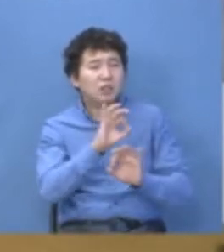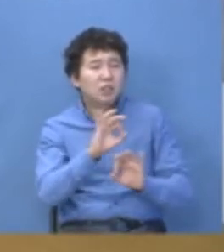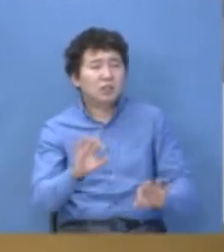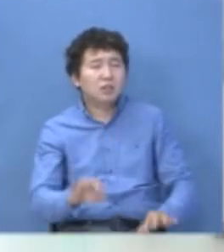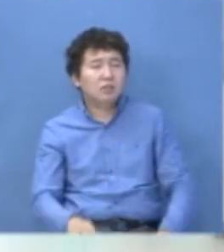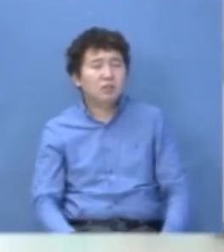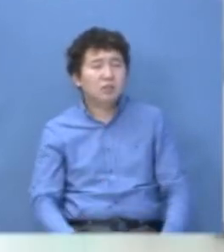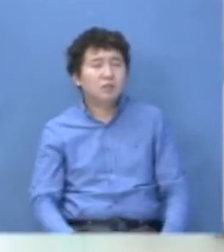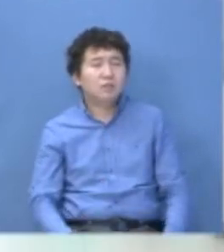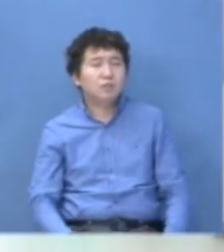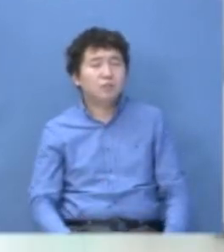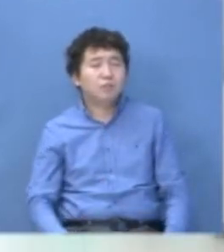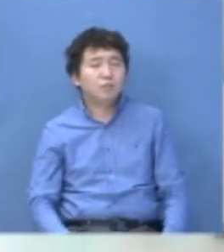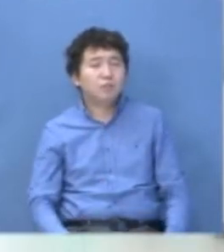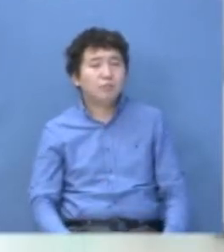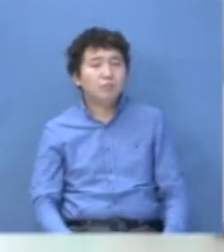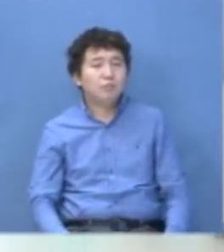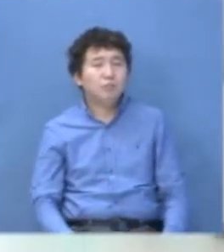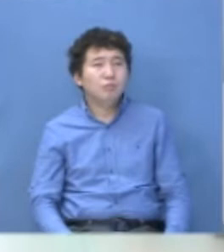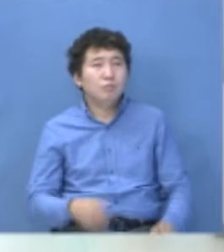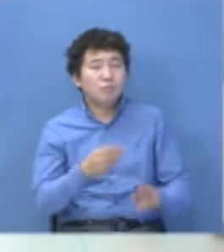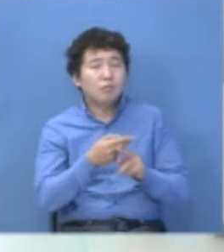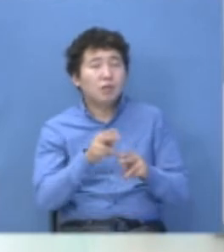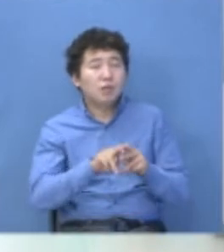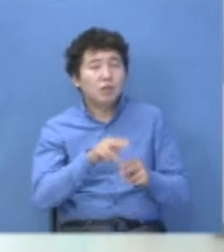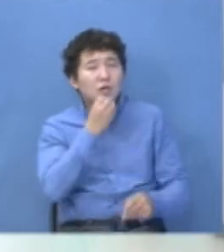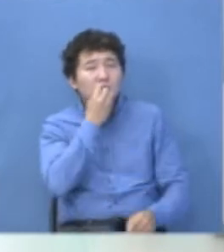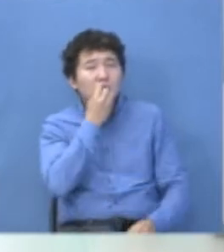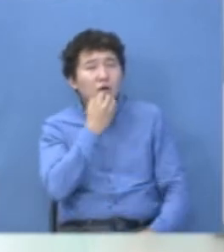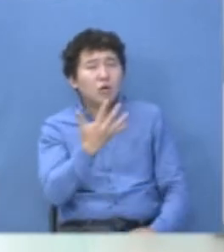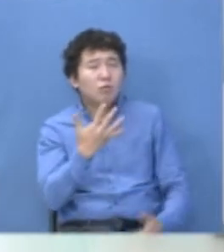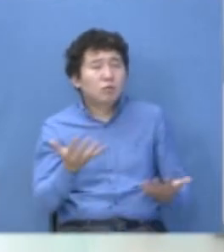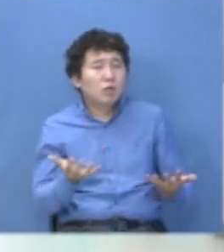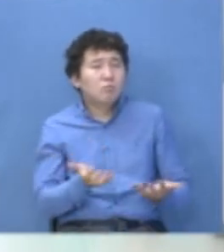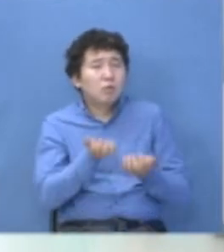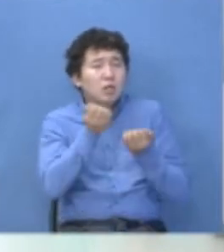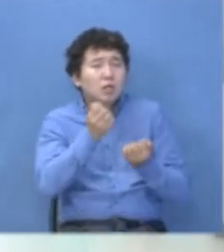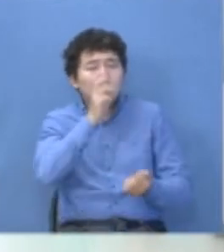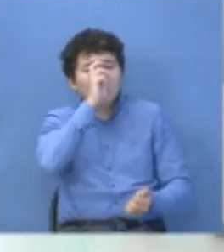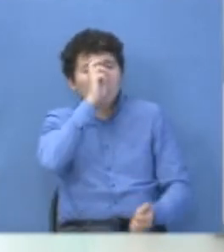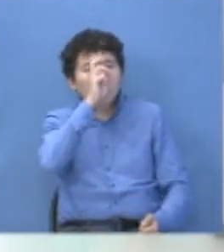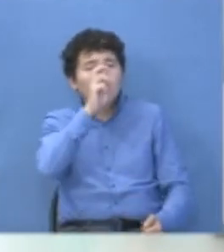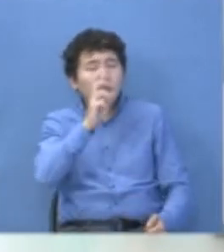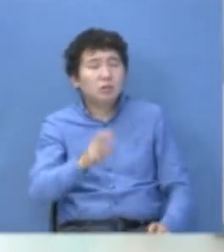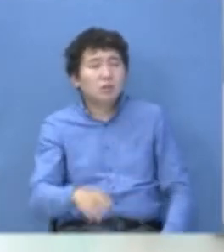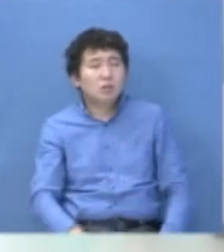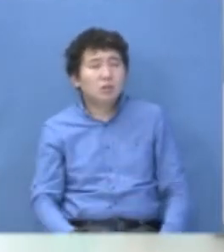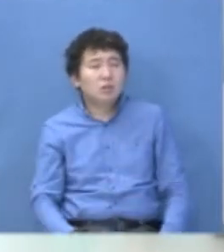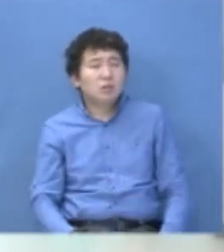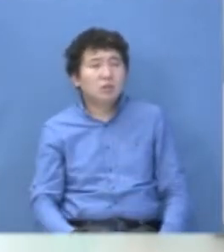приятно. Знаете, это очень хорошая поддержка именно со стороны государства, потому что появляется мотивация среди